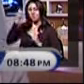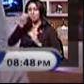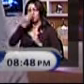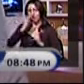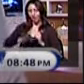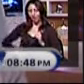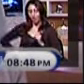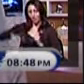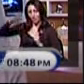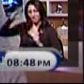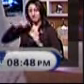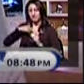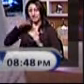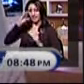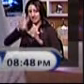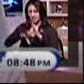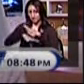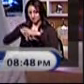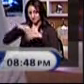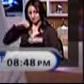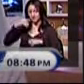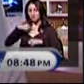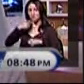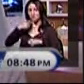في شكل الرواية. فان شاء الله الرواية القادمة هتكون احداثها